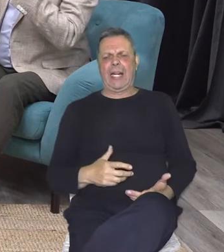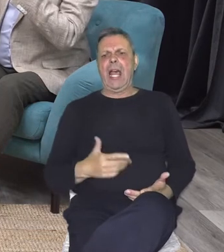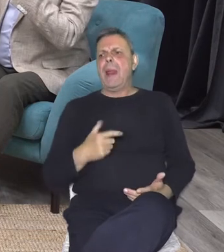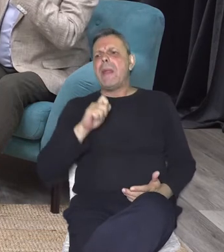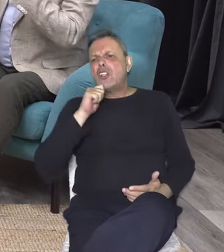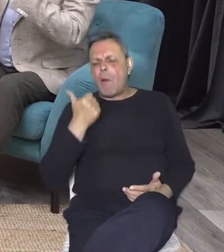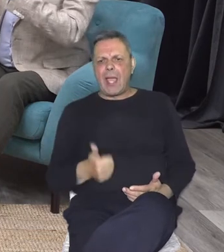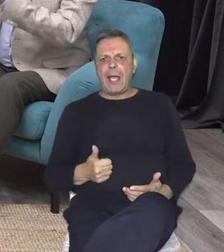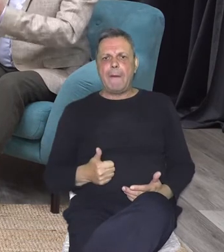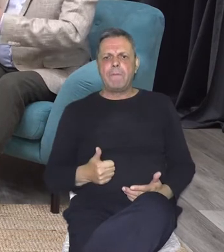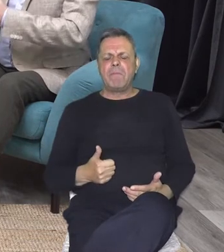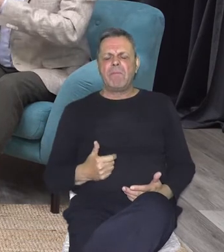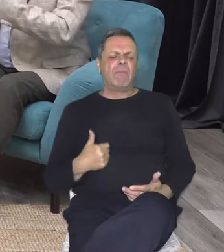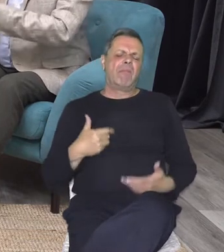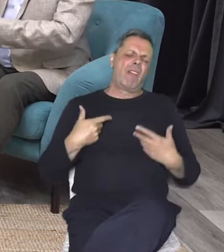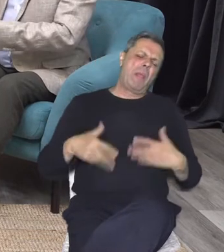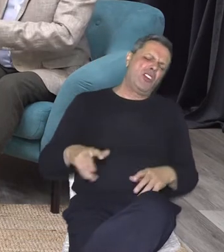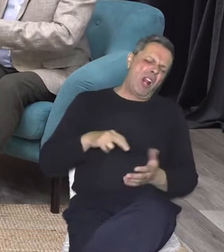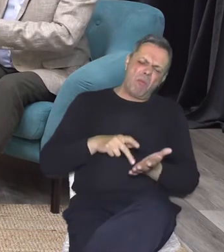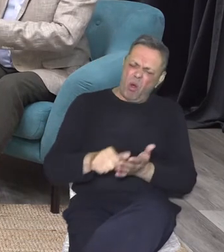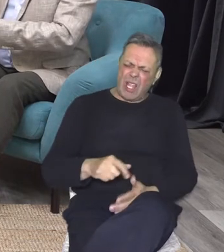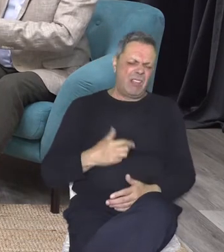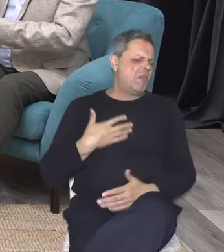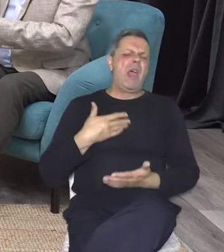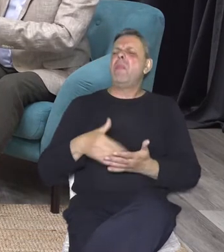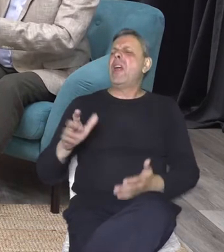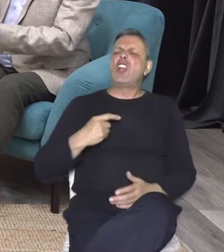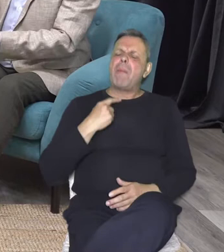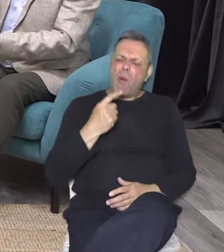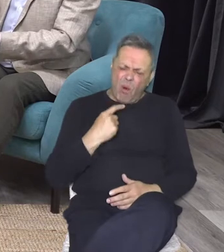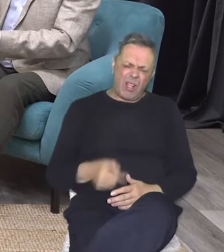samog čovjeka, više neću hodati, više neću govoriti,